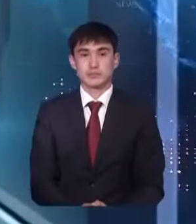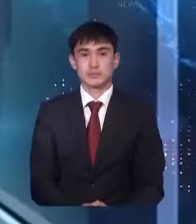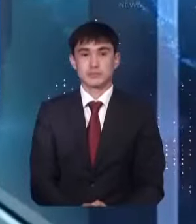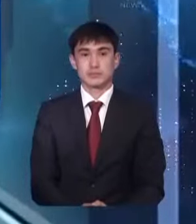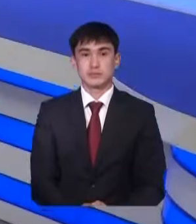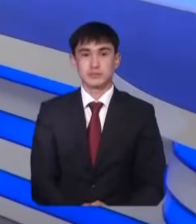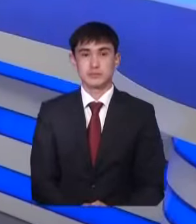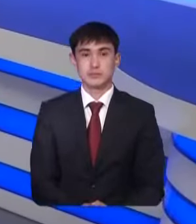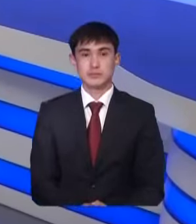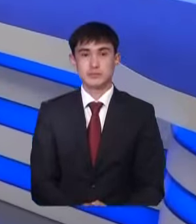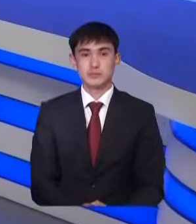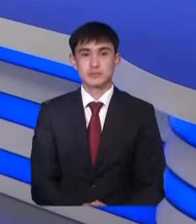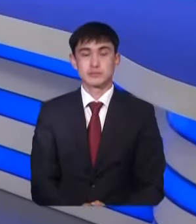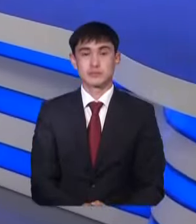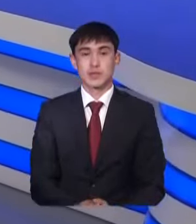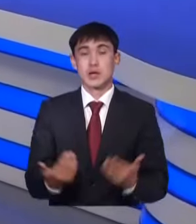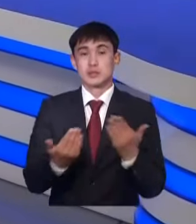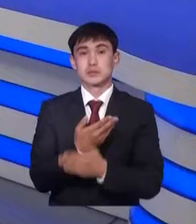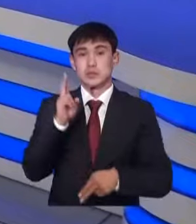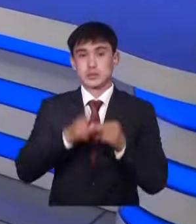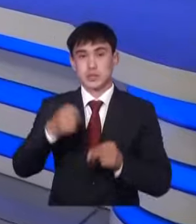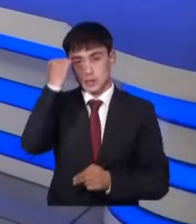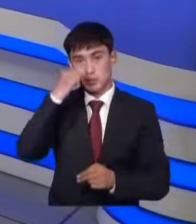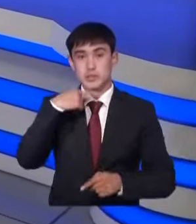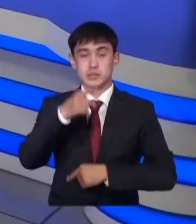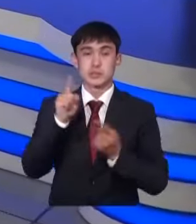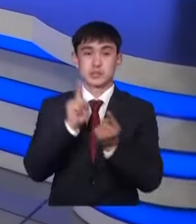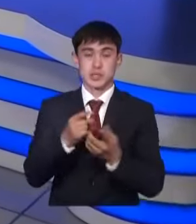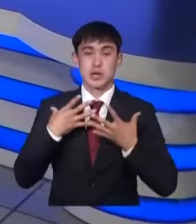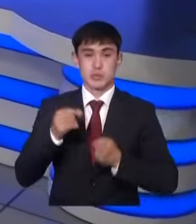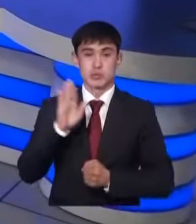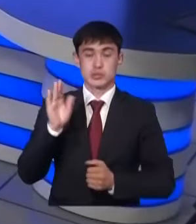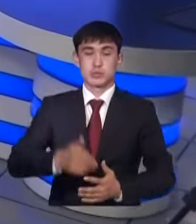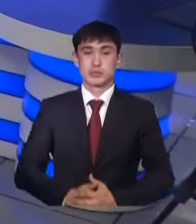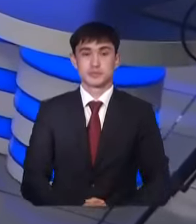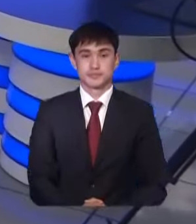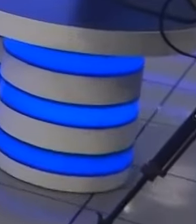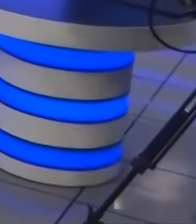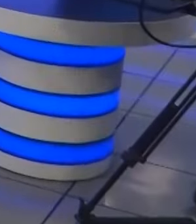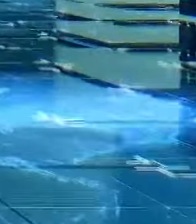Редакциямызға келіп түскен жаңалықтар легі осындай, арнамыздан алыстамаңыз.